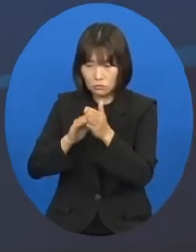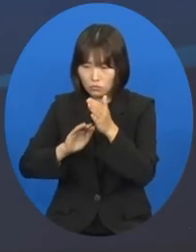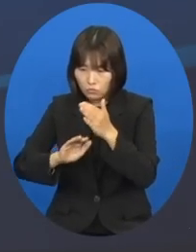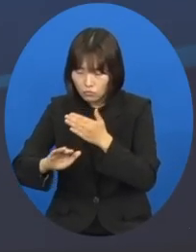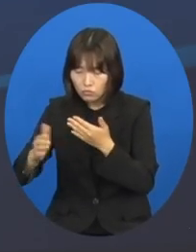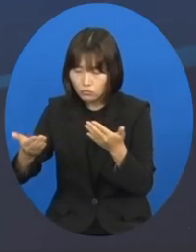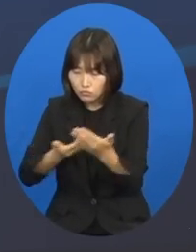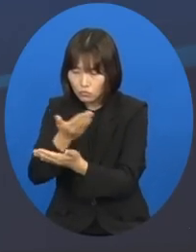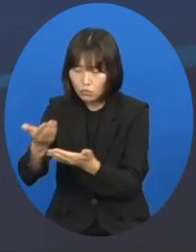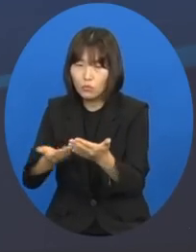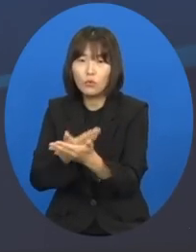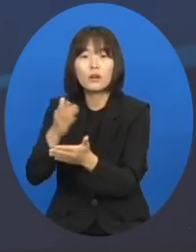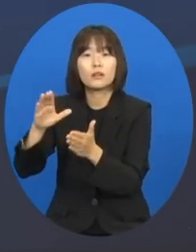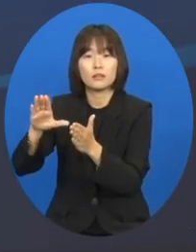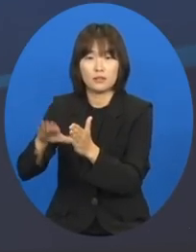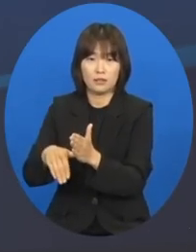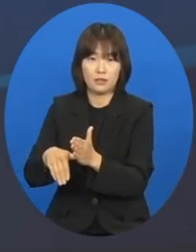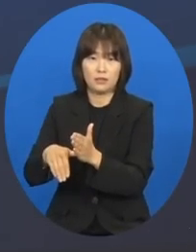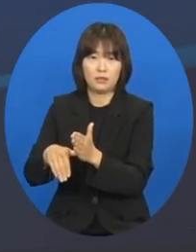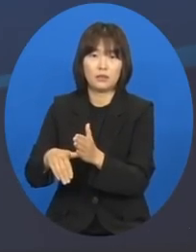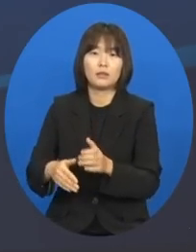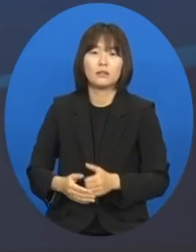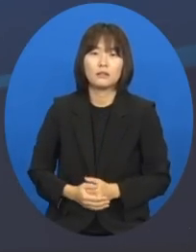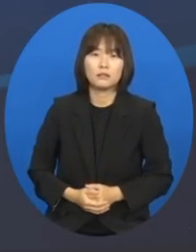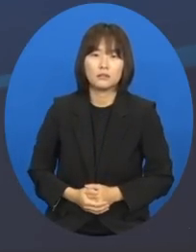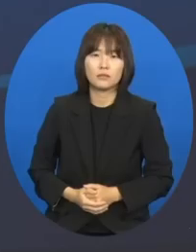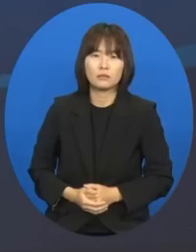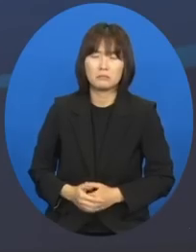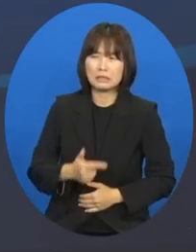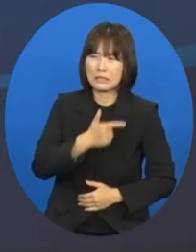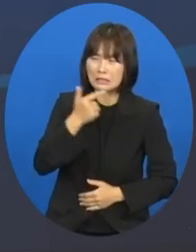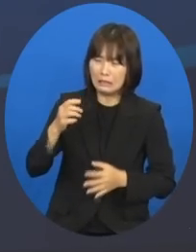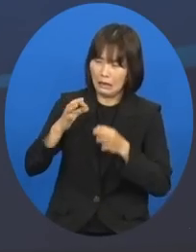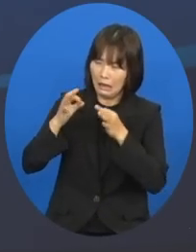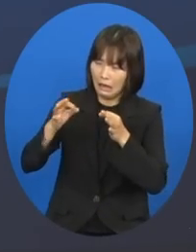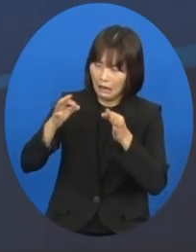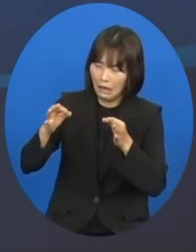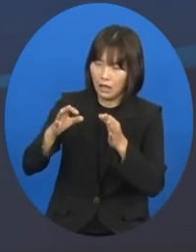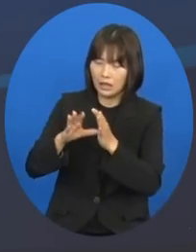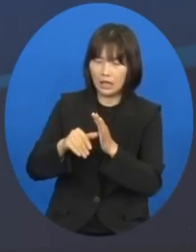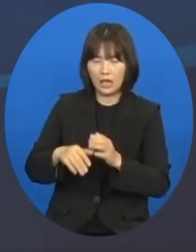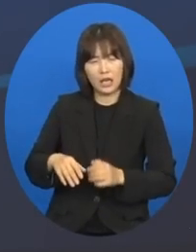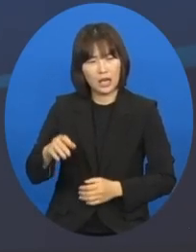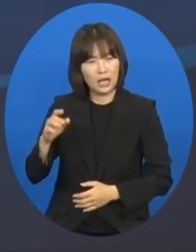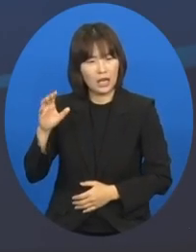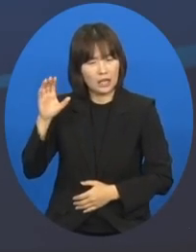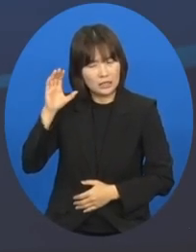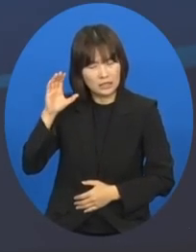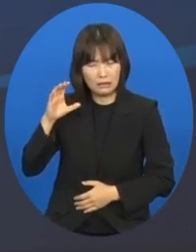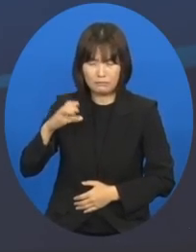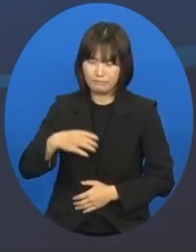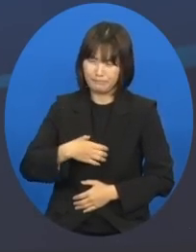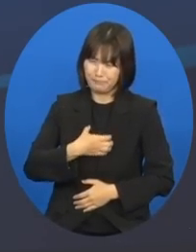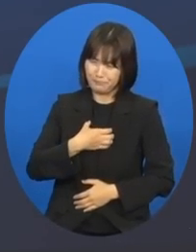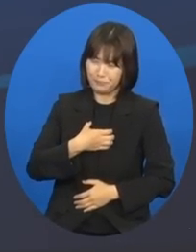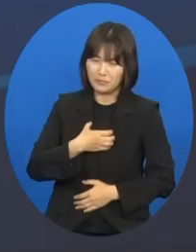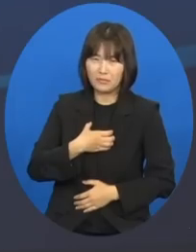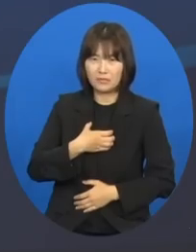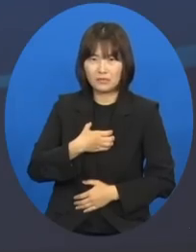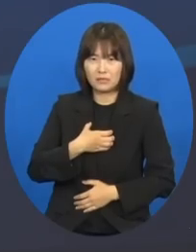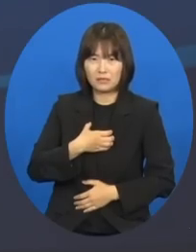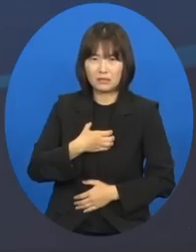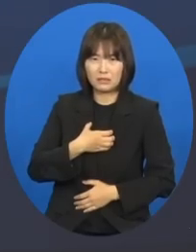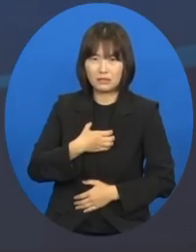도넛 교재 시간에 막 큰 소리로 얘기하는데 좀 듣기 거북할 정도로 세상적인 이야기를 하시는